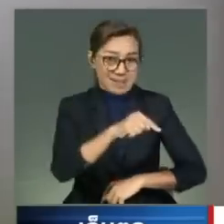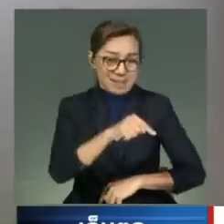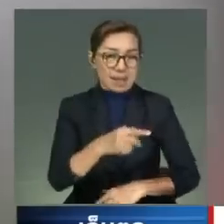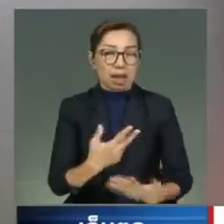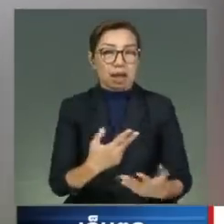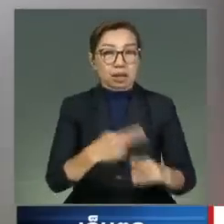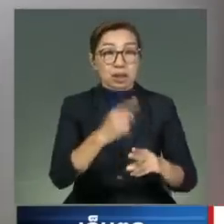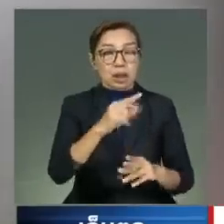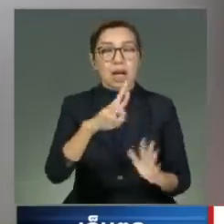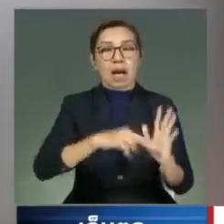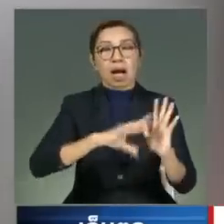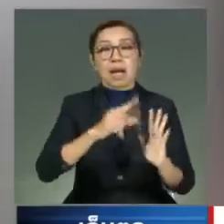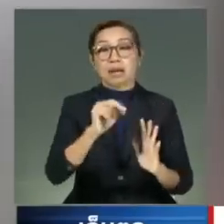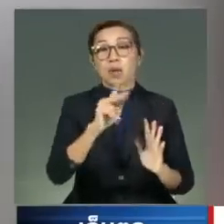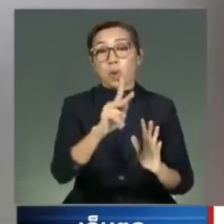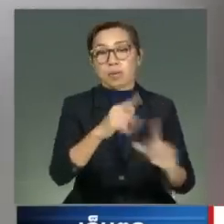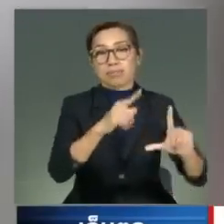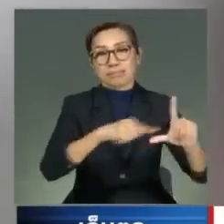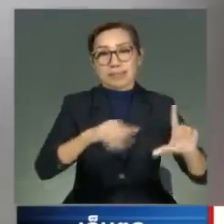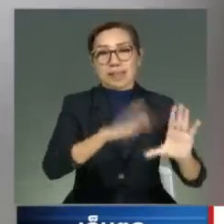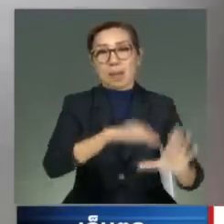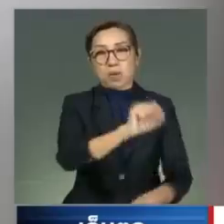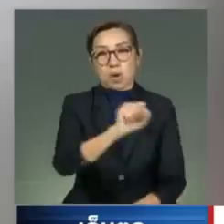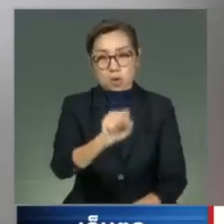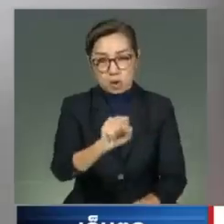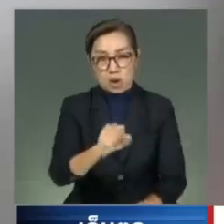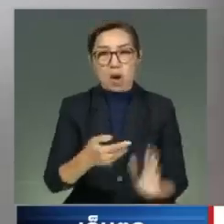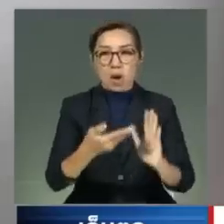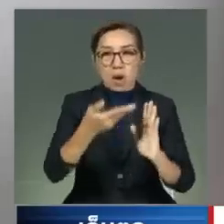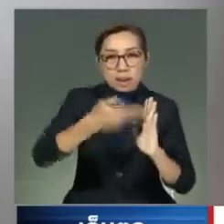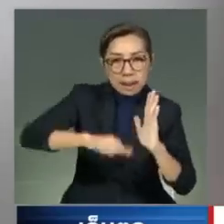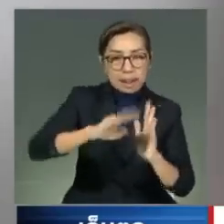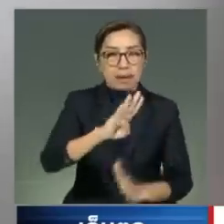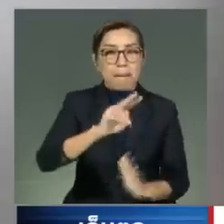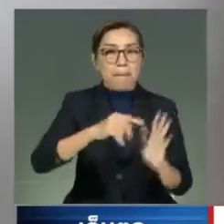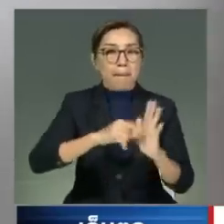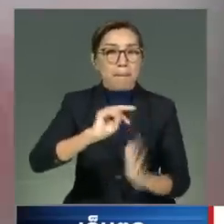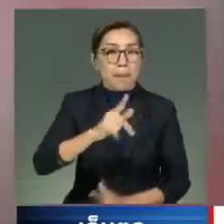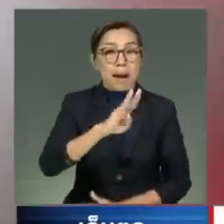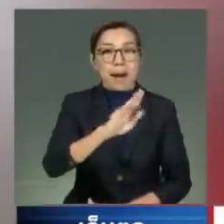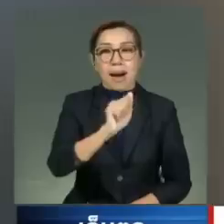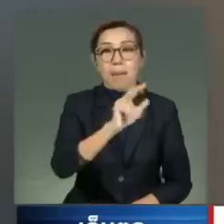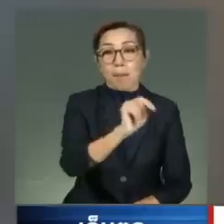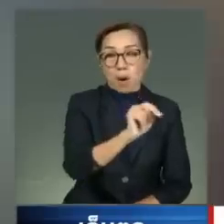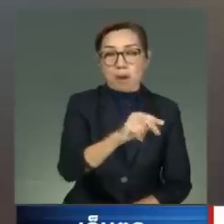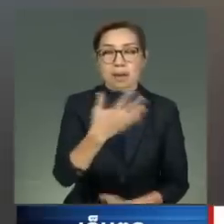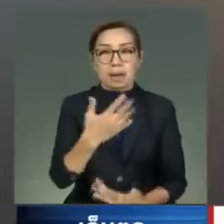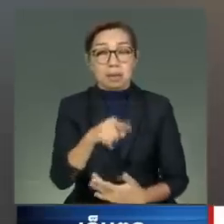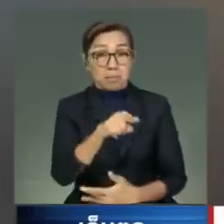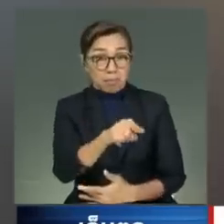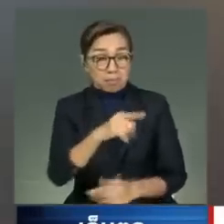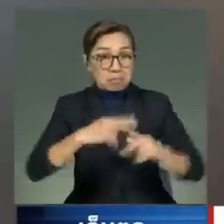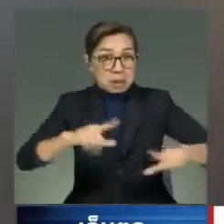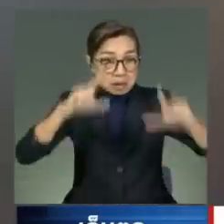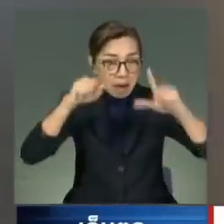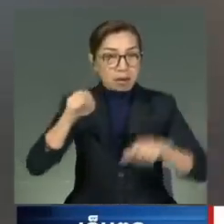ผู้สมัครนะคะของสสเขตบางบอนแล้วก็หนองแขมคุณผู้ชมจนล่าสุดอ่ะกระแสมันดีถึงขั้นที่